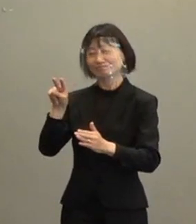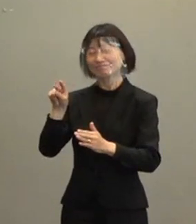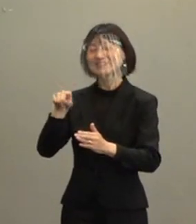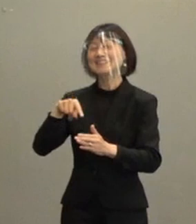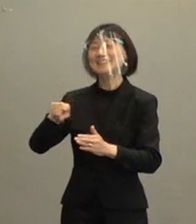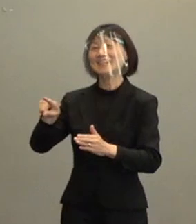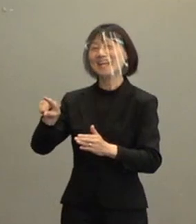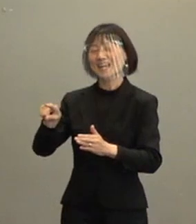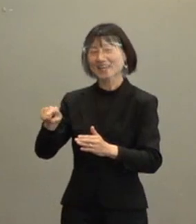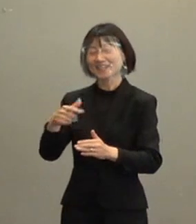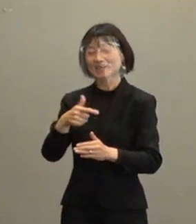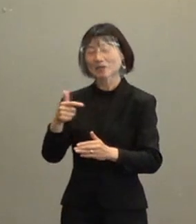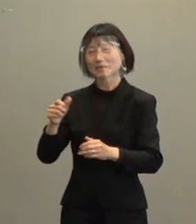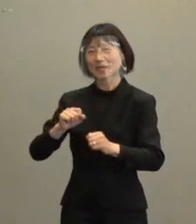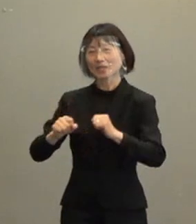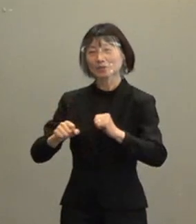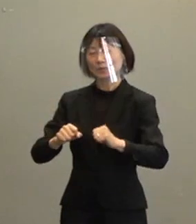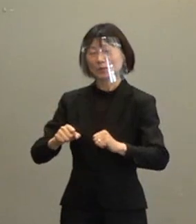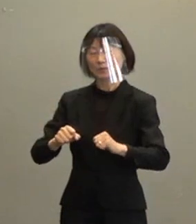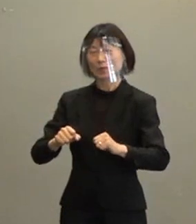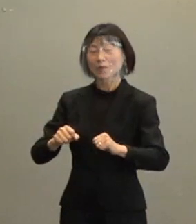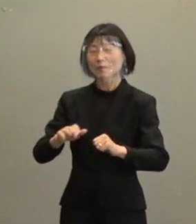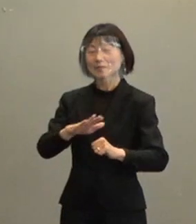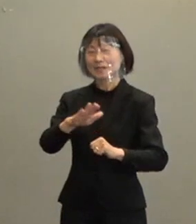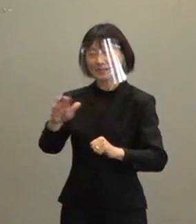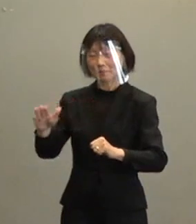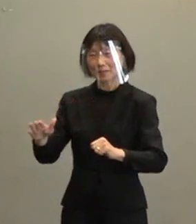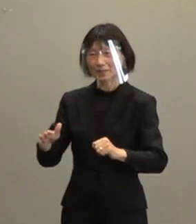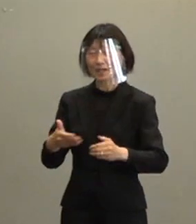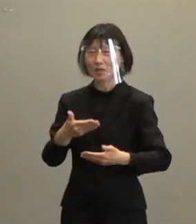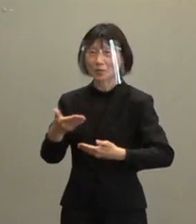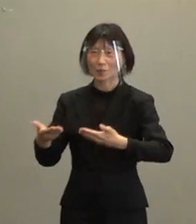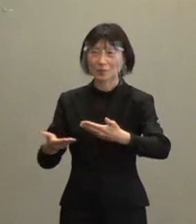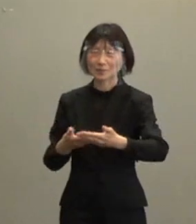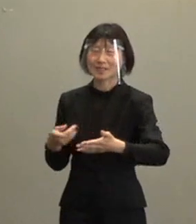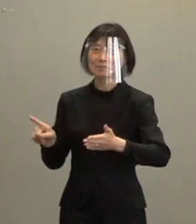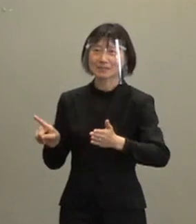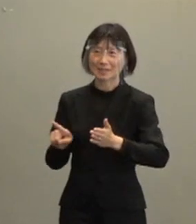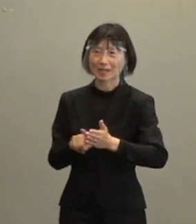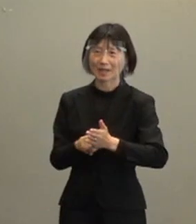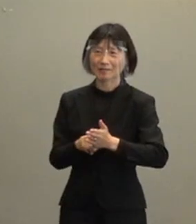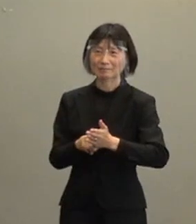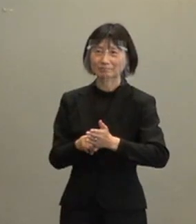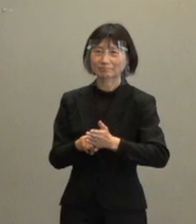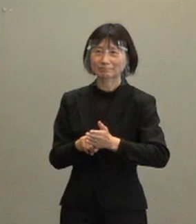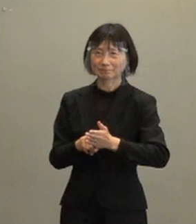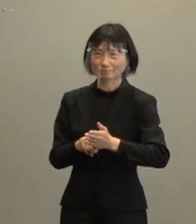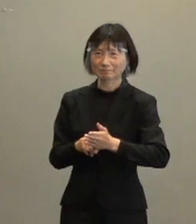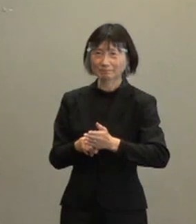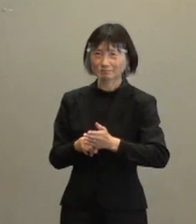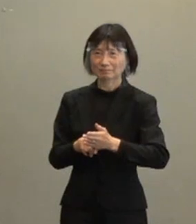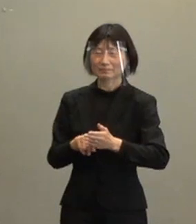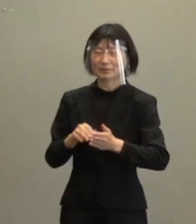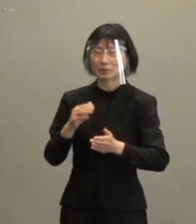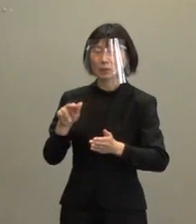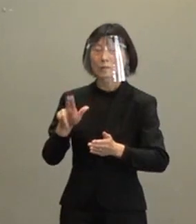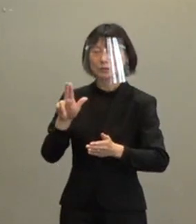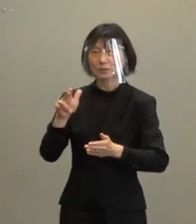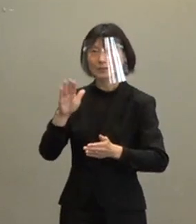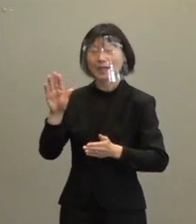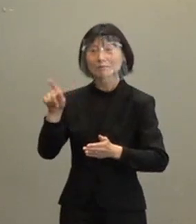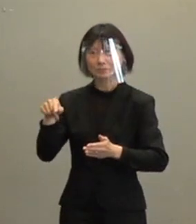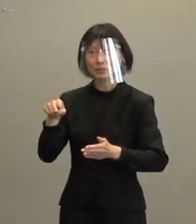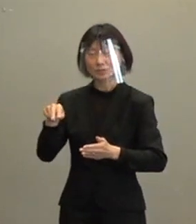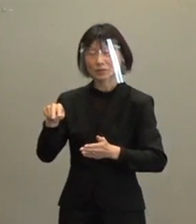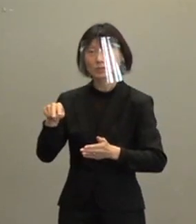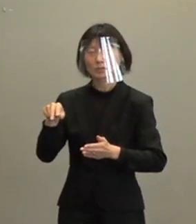ね、さまざま活動されている方々とも交流をしてきましたので、ゴールデンスパイクの